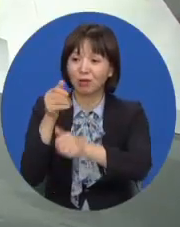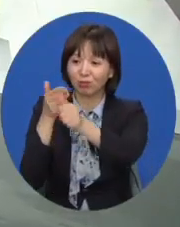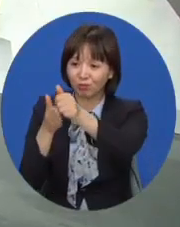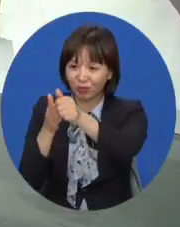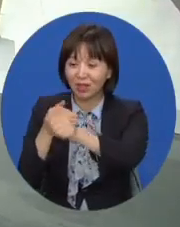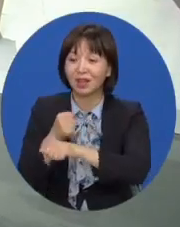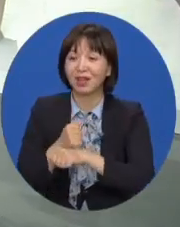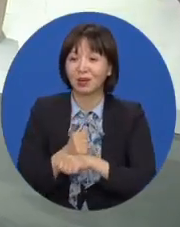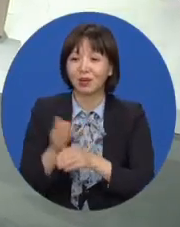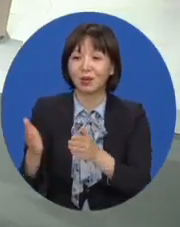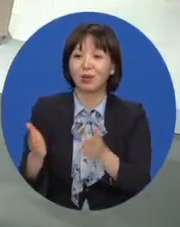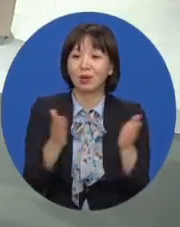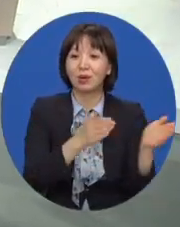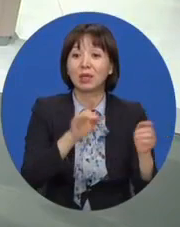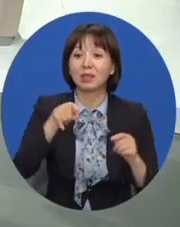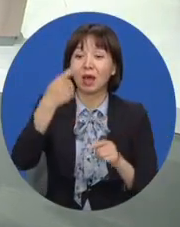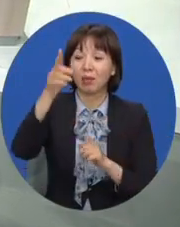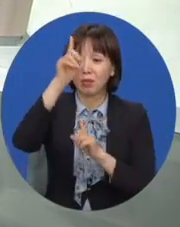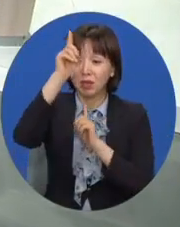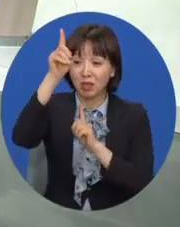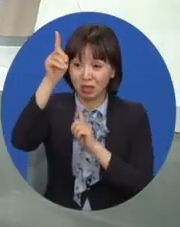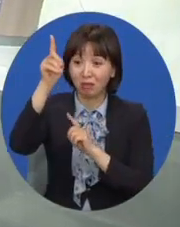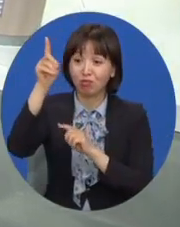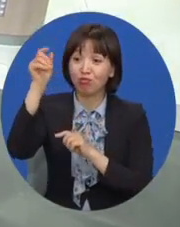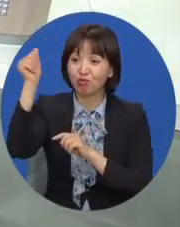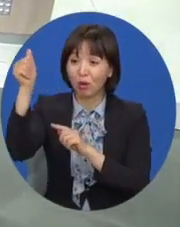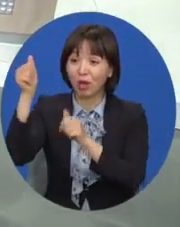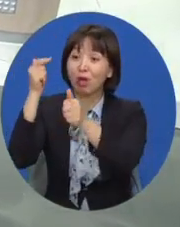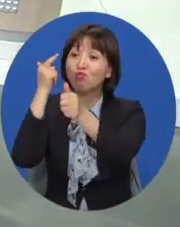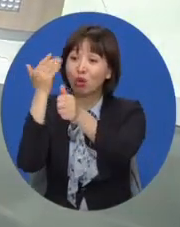또 우리 이 후보께 묻겠습니다.